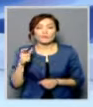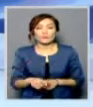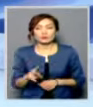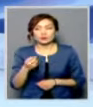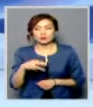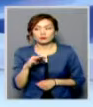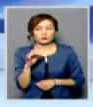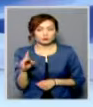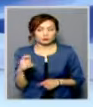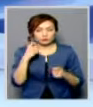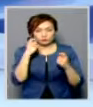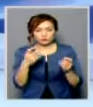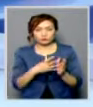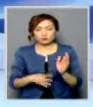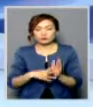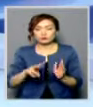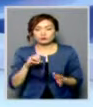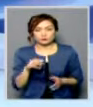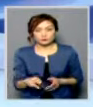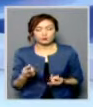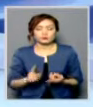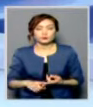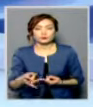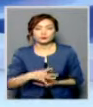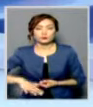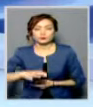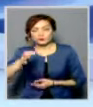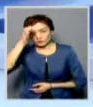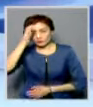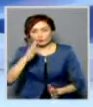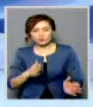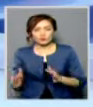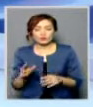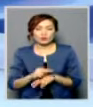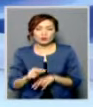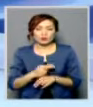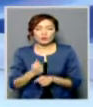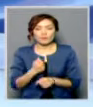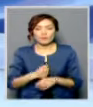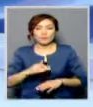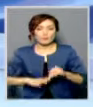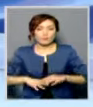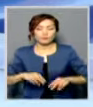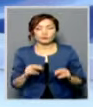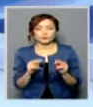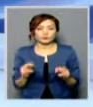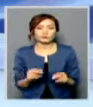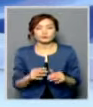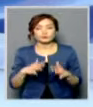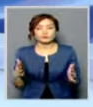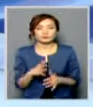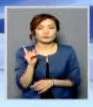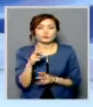Нәдір Кәрімұлының туғанына 90 жыл. Осыған орай өңірде ғылыми дәстүрлер сабақтастығының және мамандыққа адалдықтың жарқын